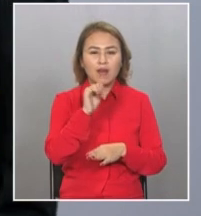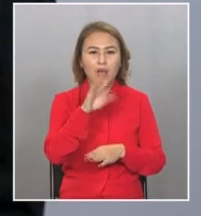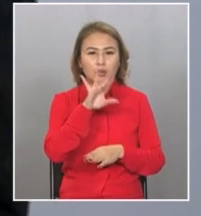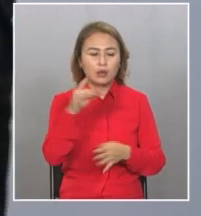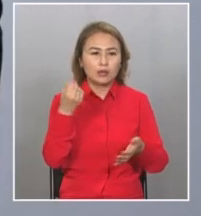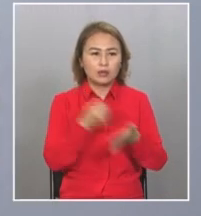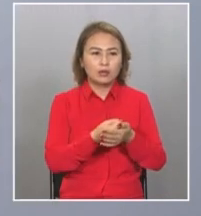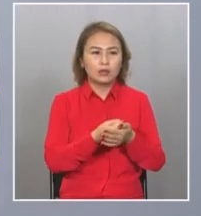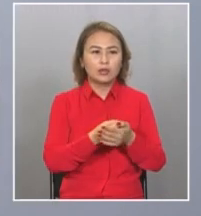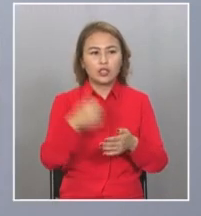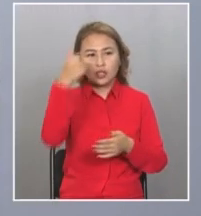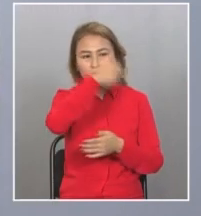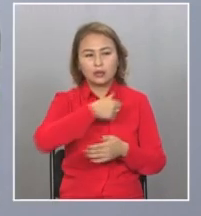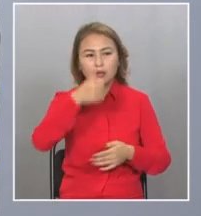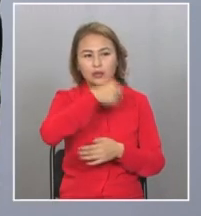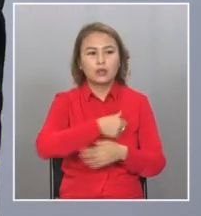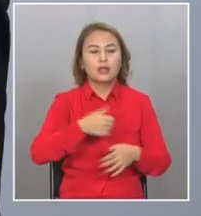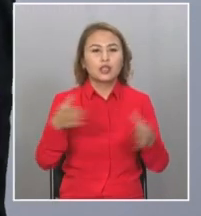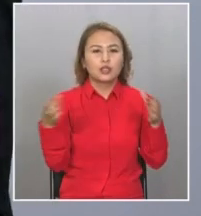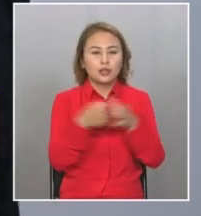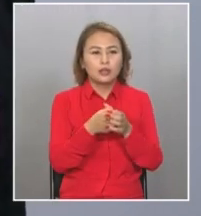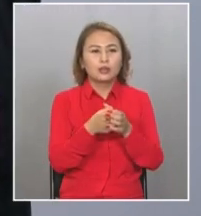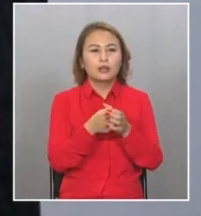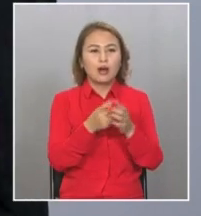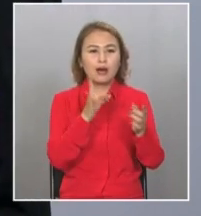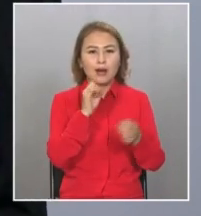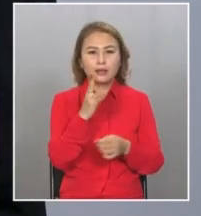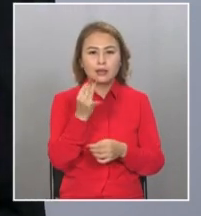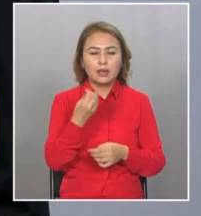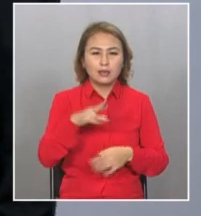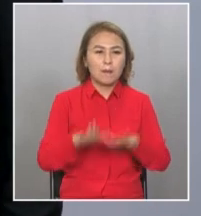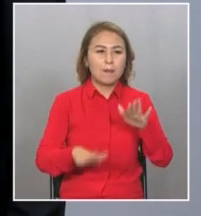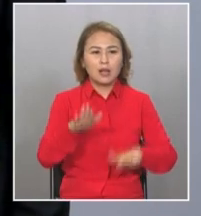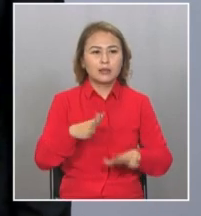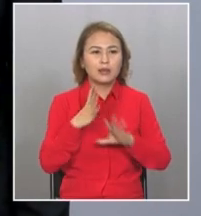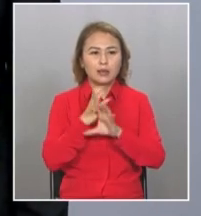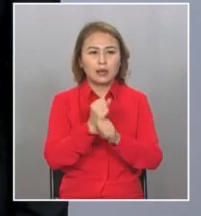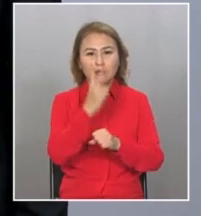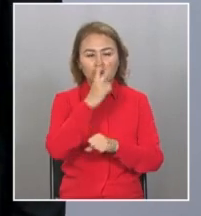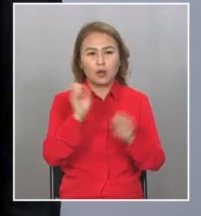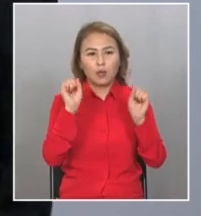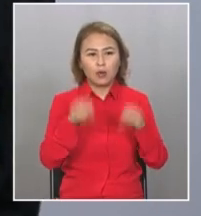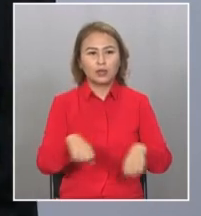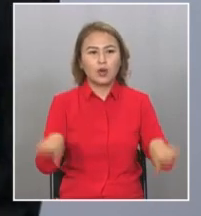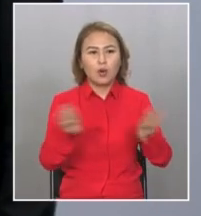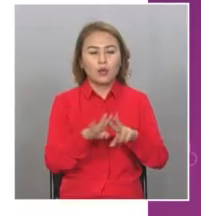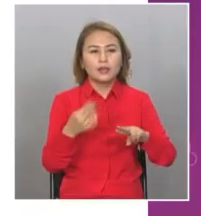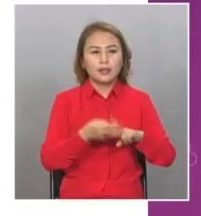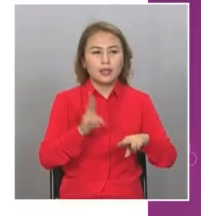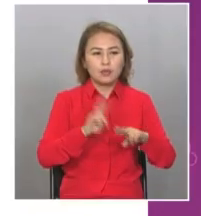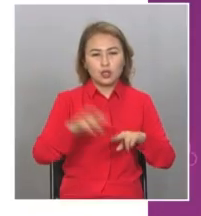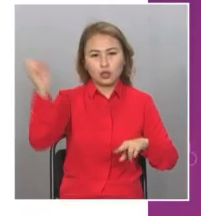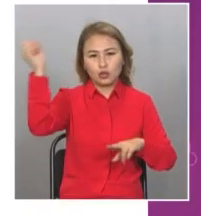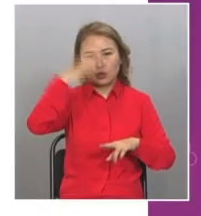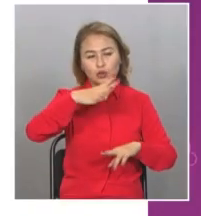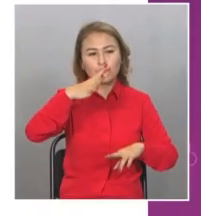полюстерге қарай жылдық жиынтық радиация мен радиациялық баланстың азайғандығын байқылаймыз. Ол дегеніміз